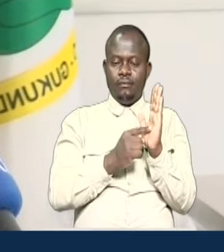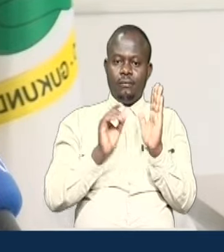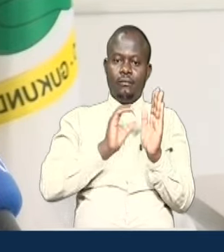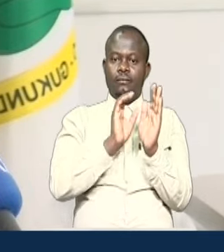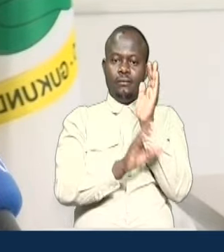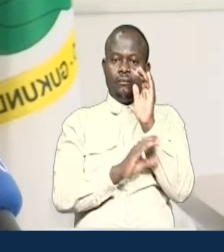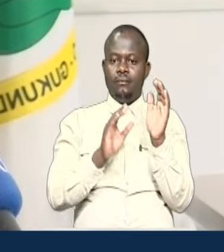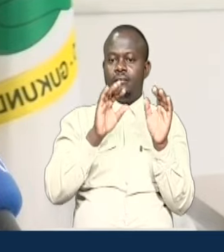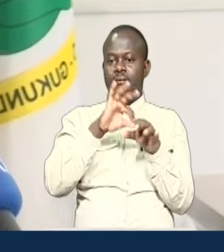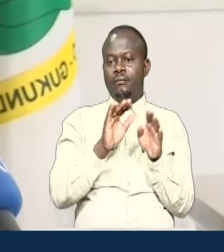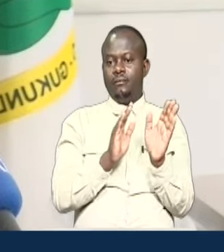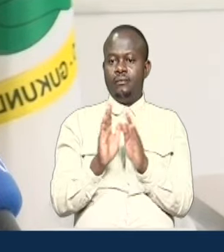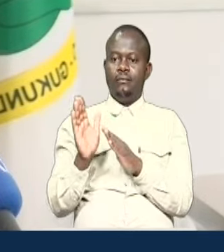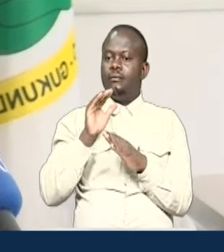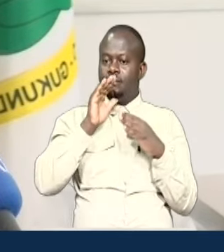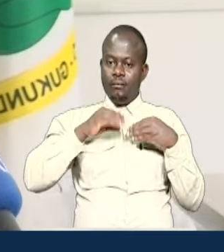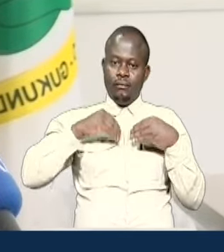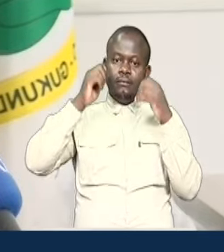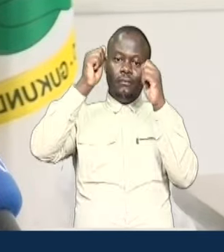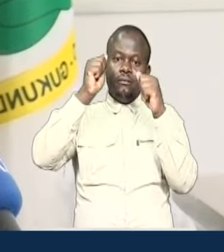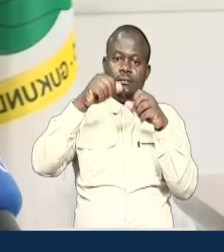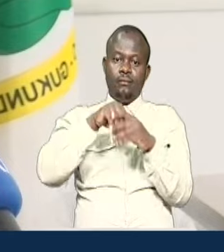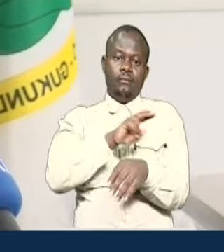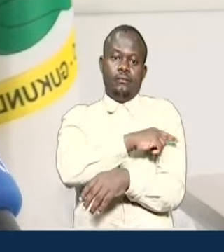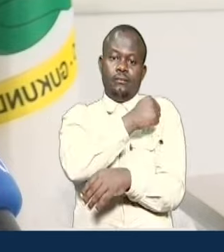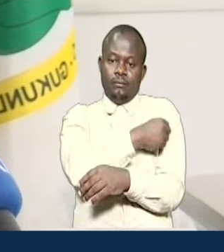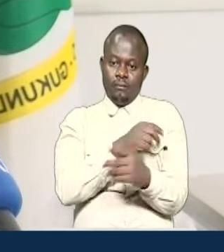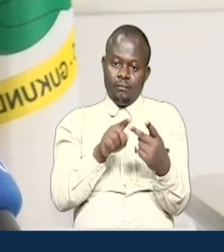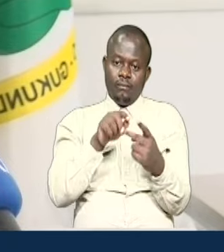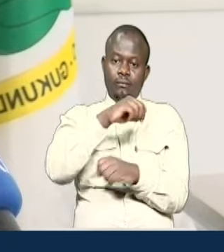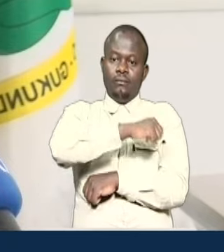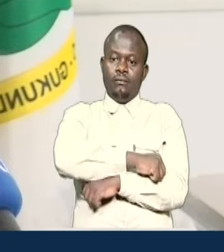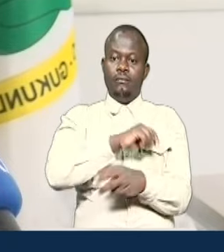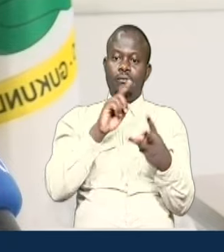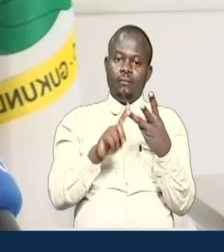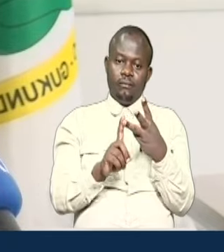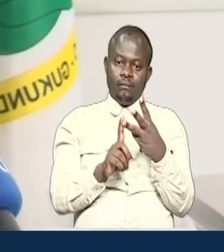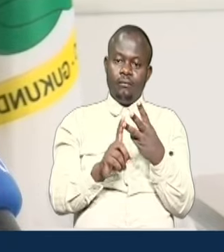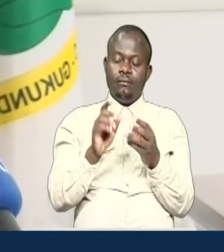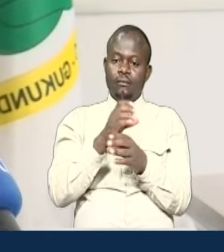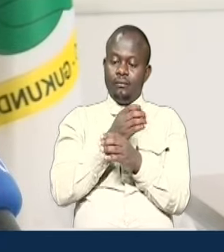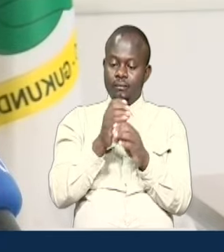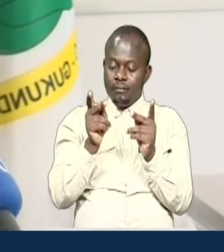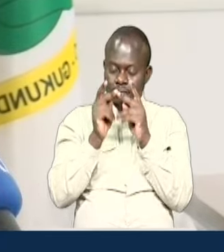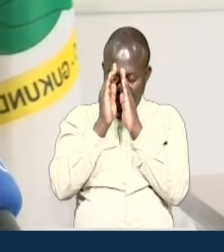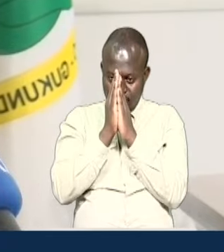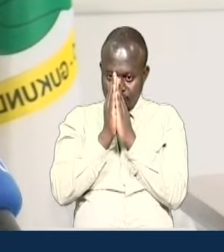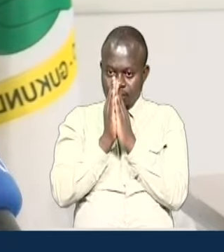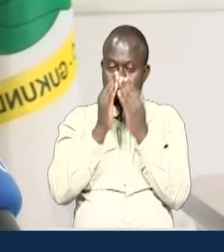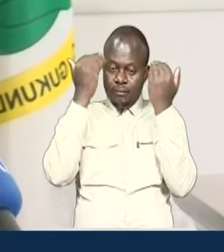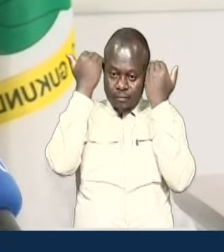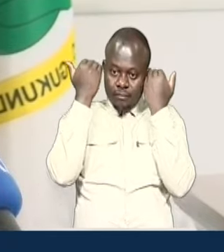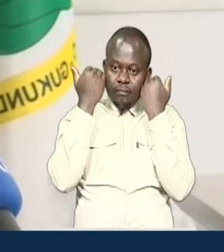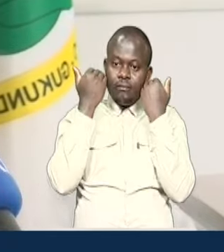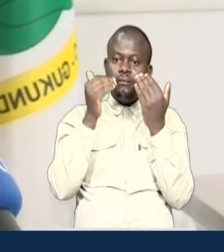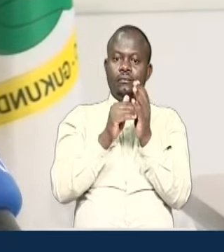y'Amatora bibiteganya, birabujijwe kwiyamamariza mu mavuriro, ku mashuri, ku nsengero, ku ngoro z'ubutabera